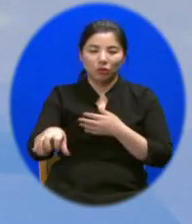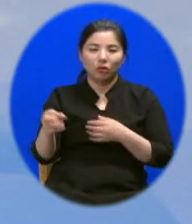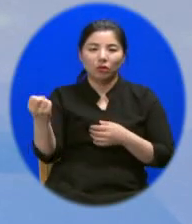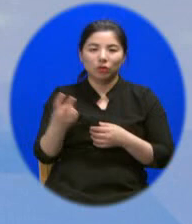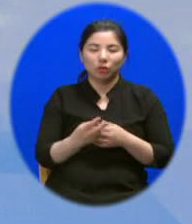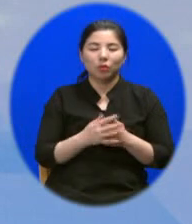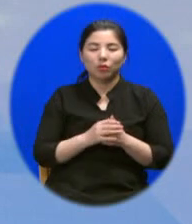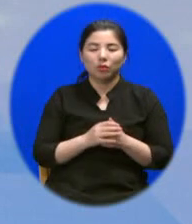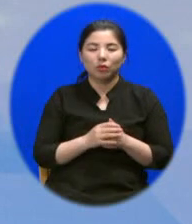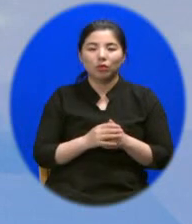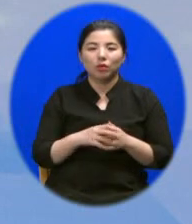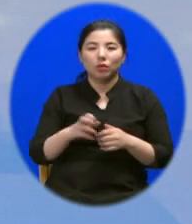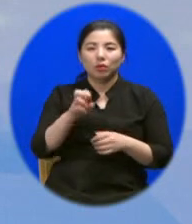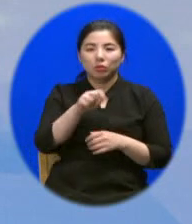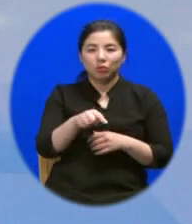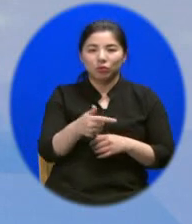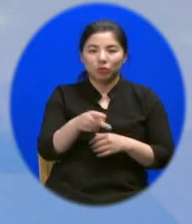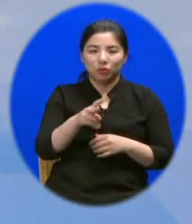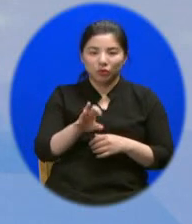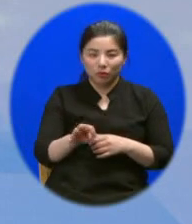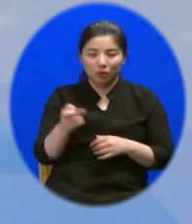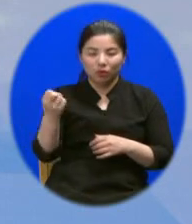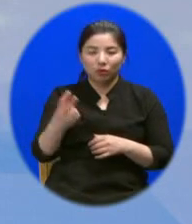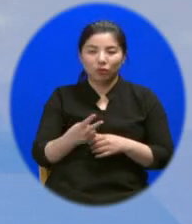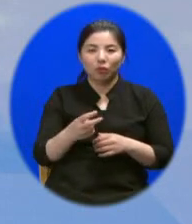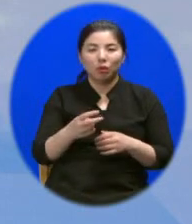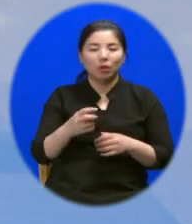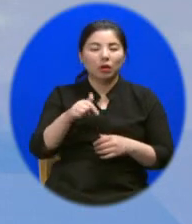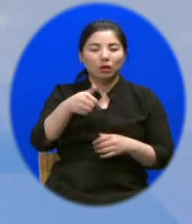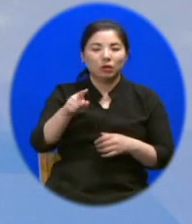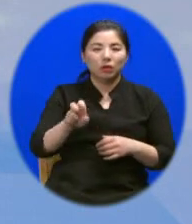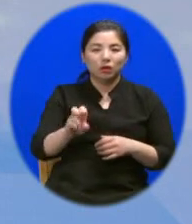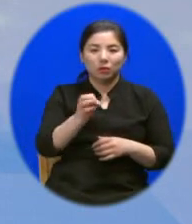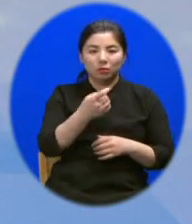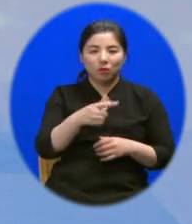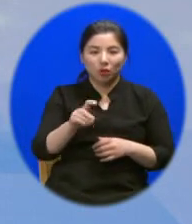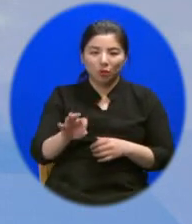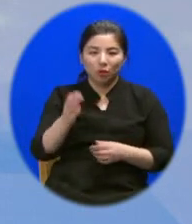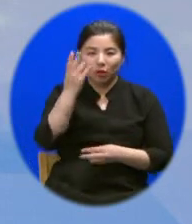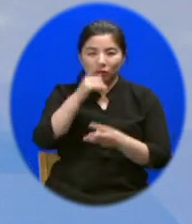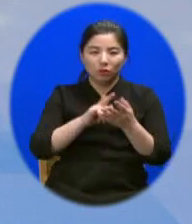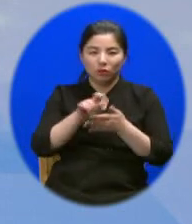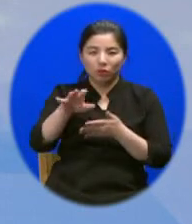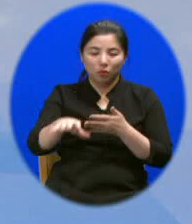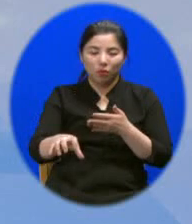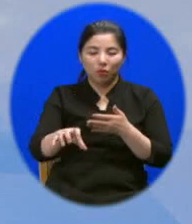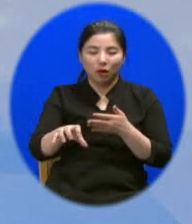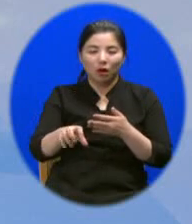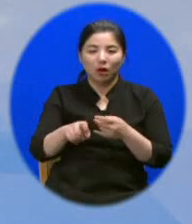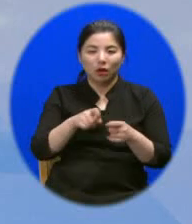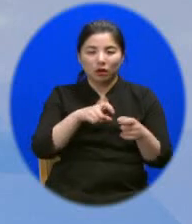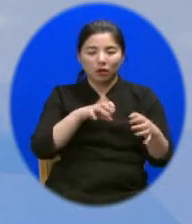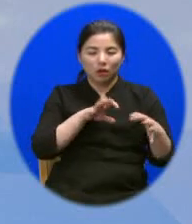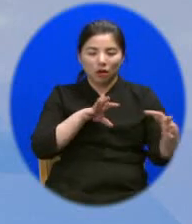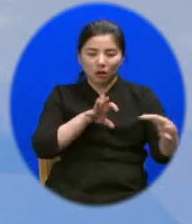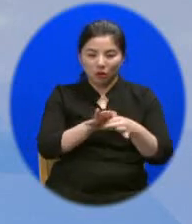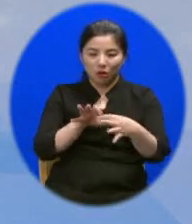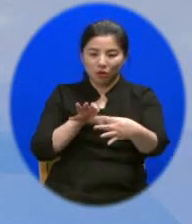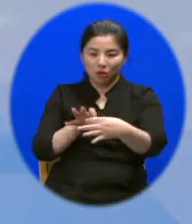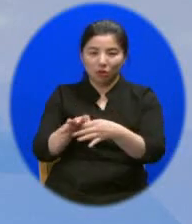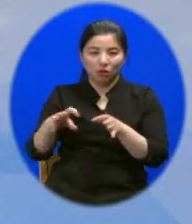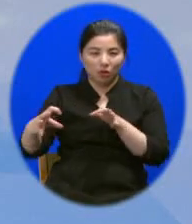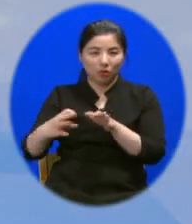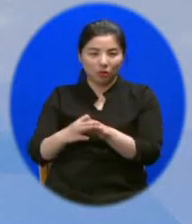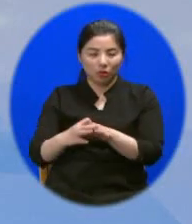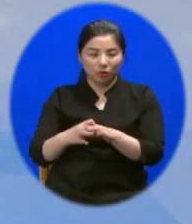주문 대륙 썬 이지선 인 그 망 혁신도시 청주 국제 공항에 지선을 설치하는 부분을 연결 하는 것을